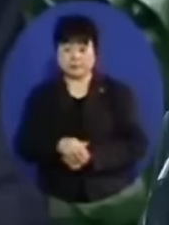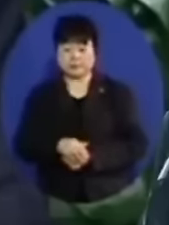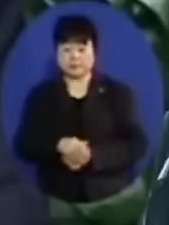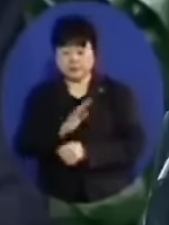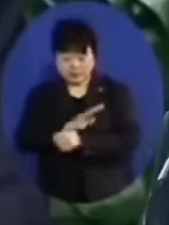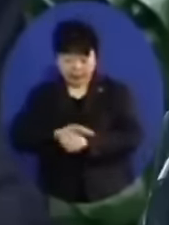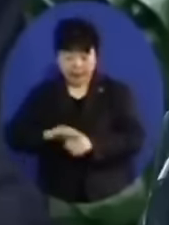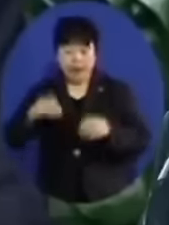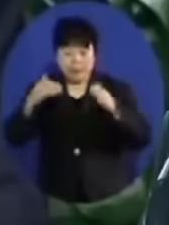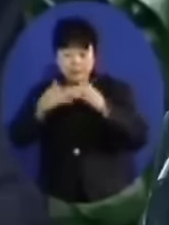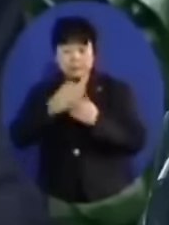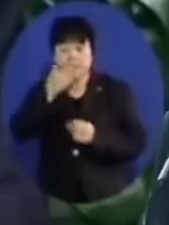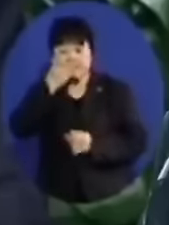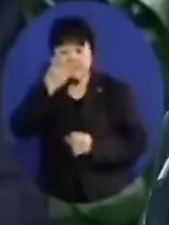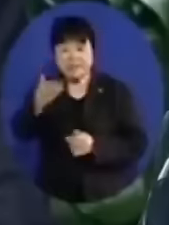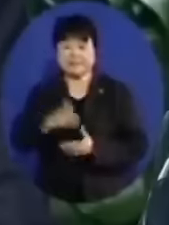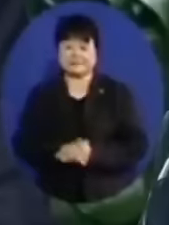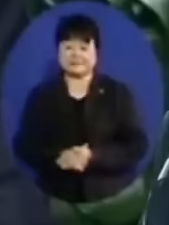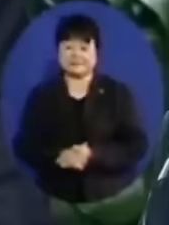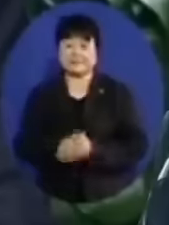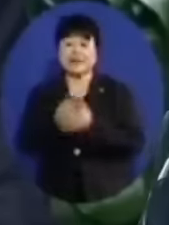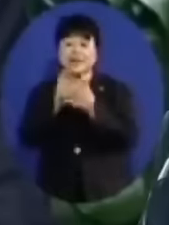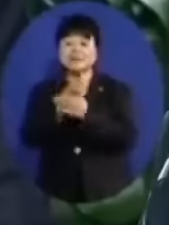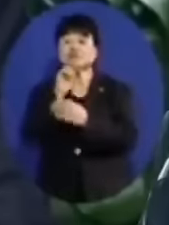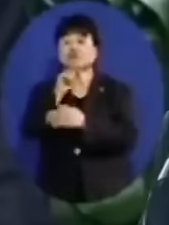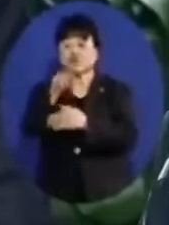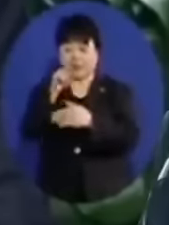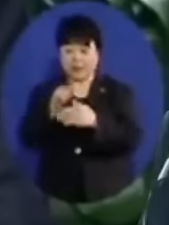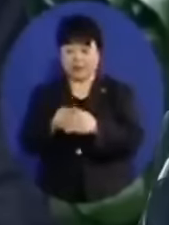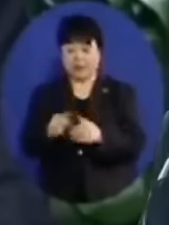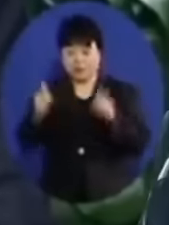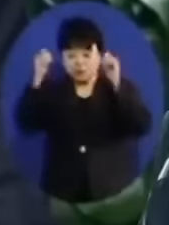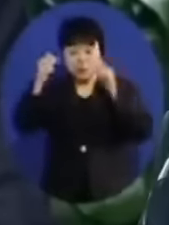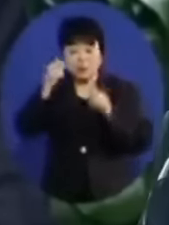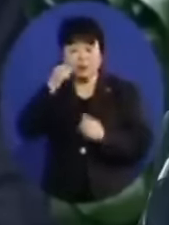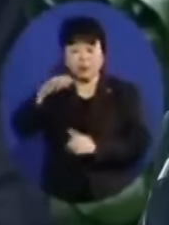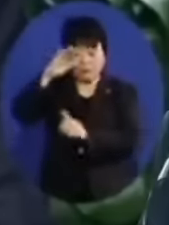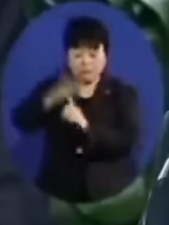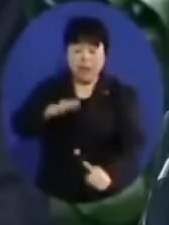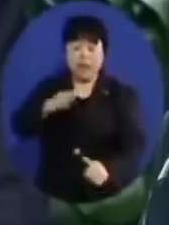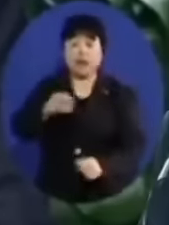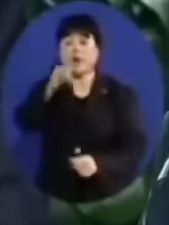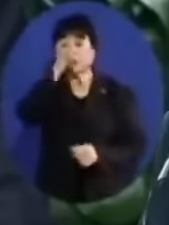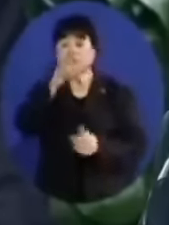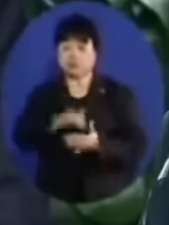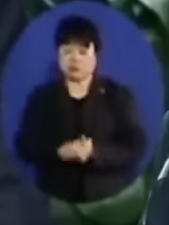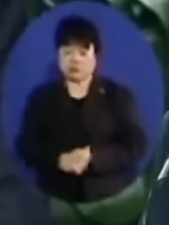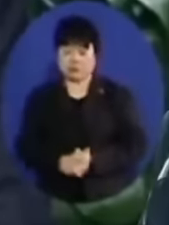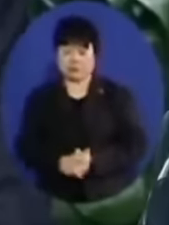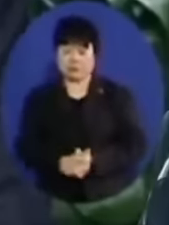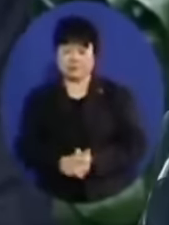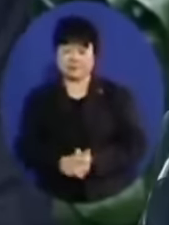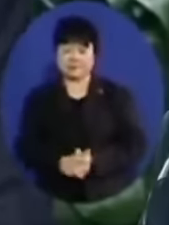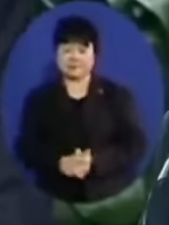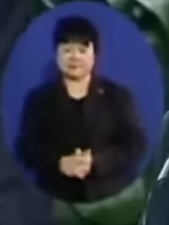졸업을 할 수 있었습니다. 내 친구들 중에 졸업 못하고 낙지한 사람 많아요.